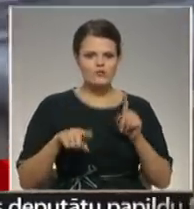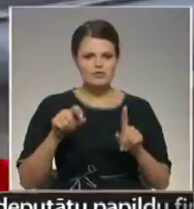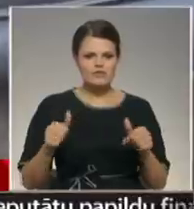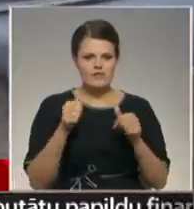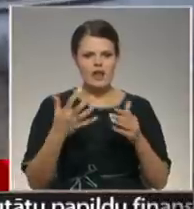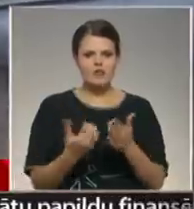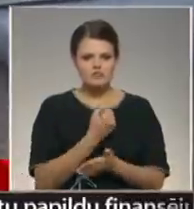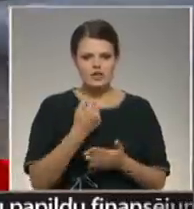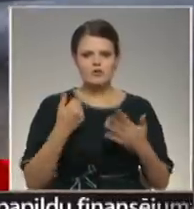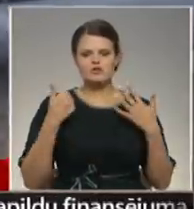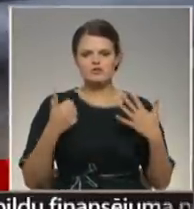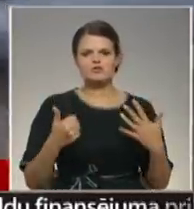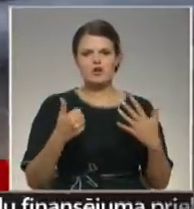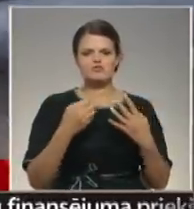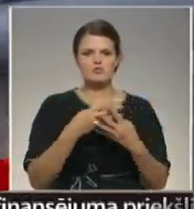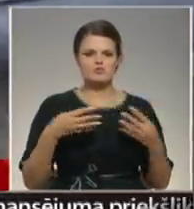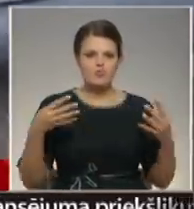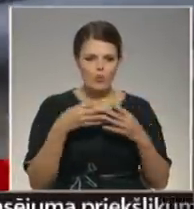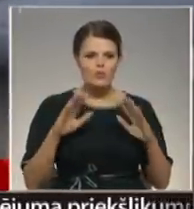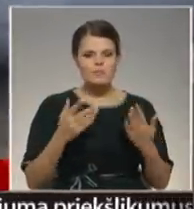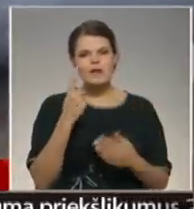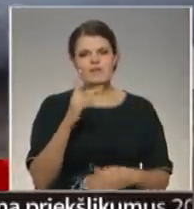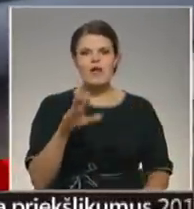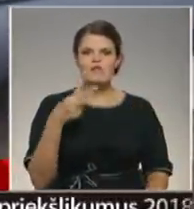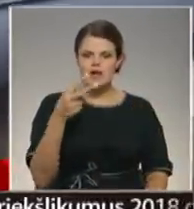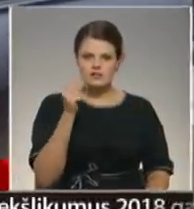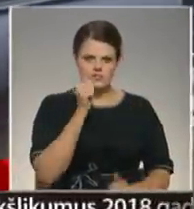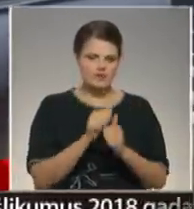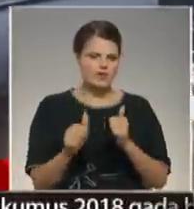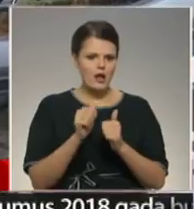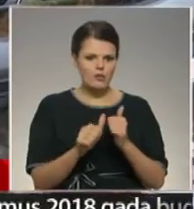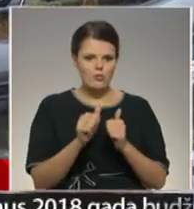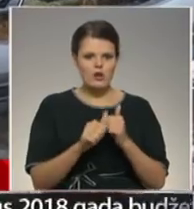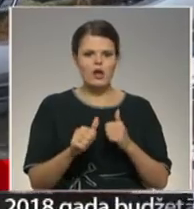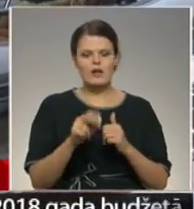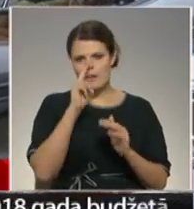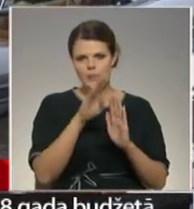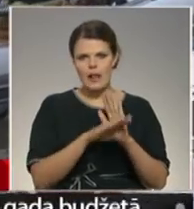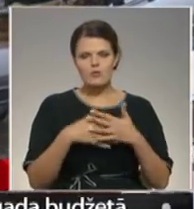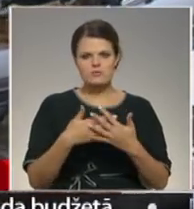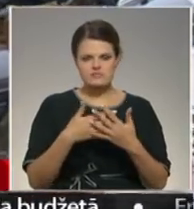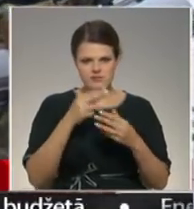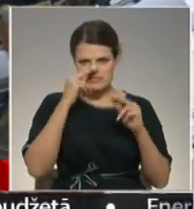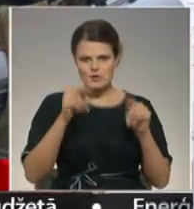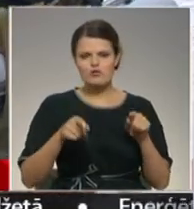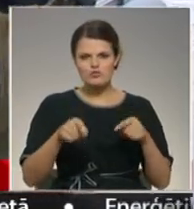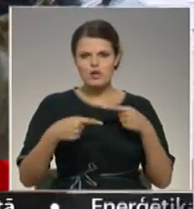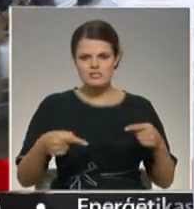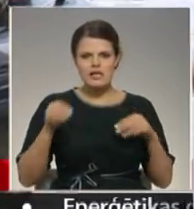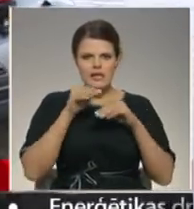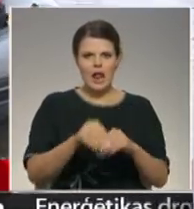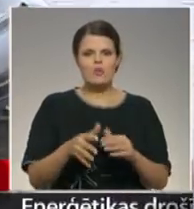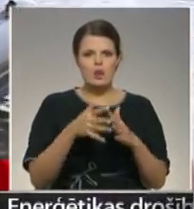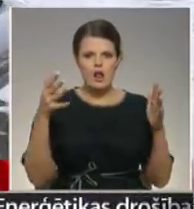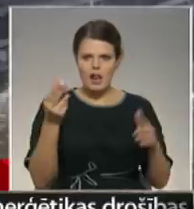vienlaikus izdodas atrast pat sešus nēģu murdus, bet vienu vai divus regulāri. Maluzvejniekiem nākas zaudēt šos zvejas rīkus, kuros ieguldīts